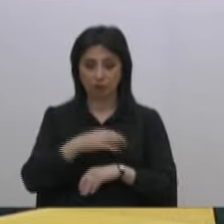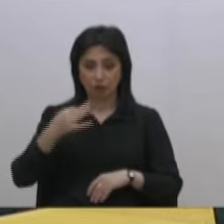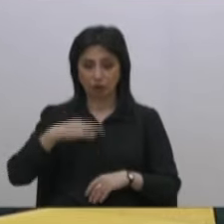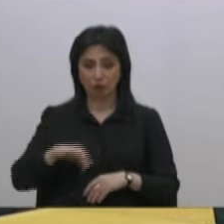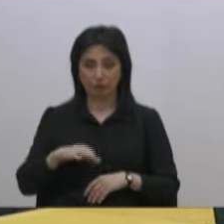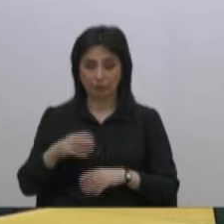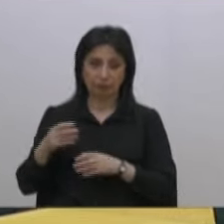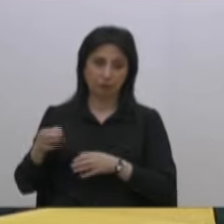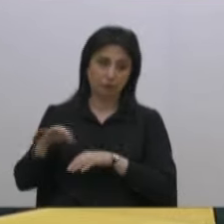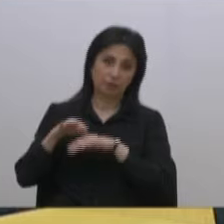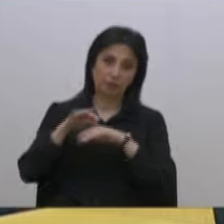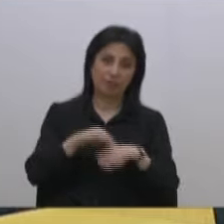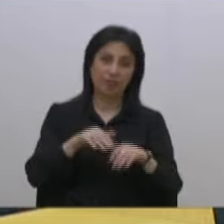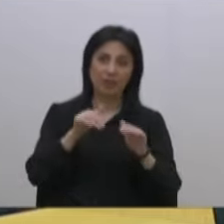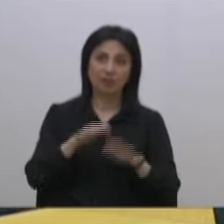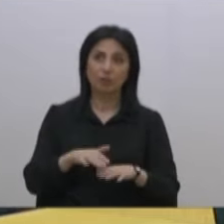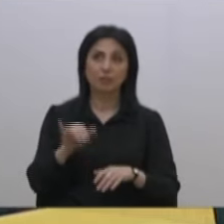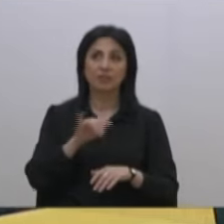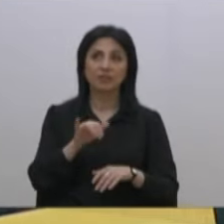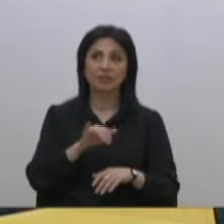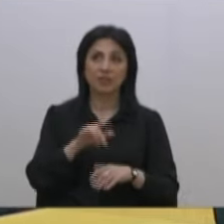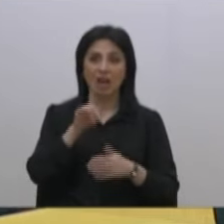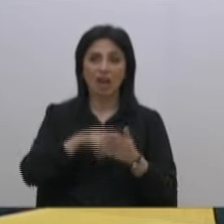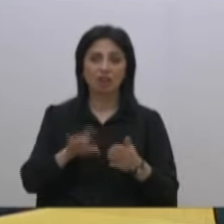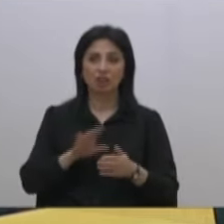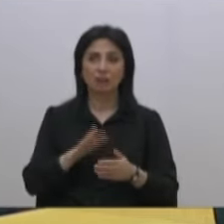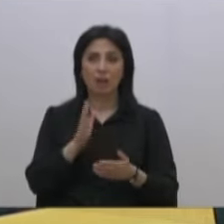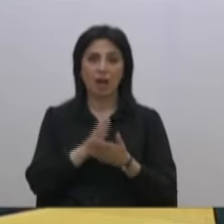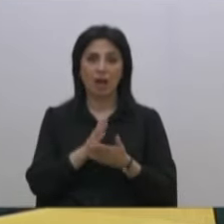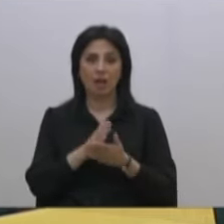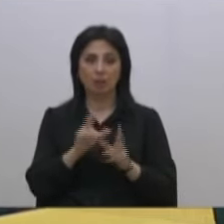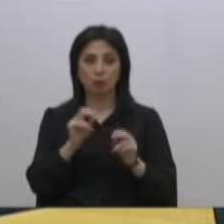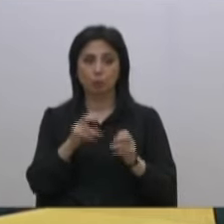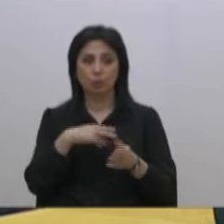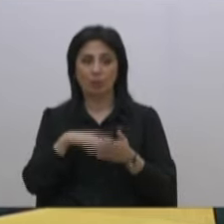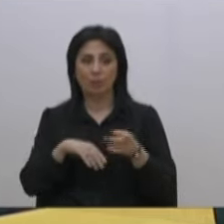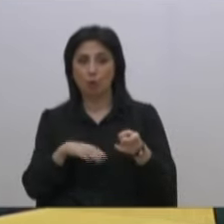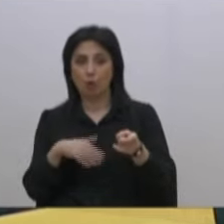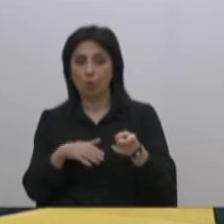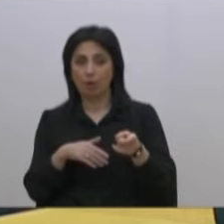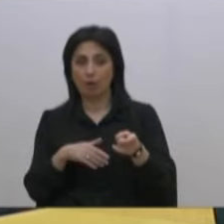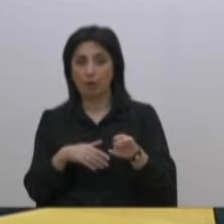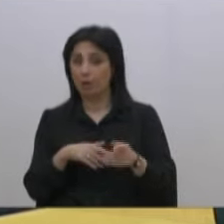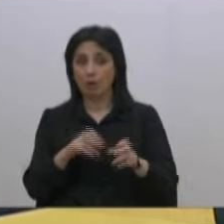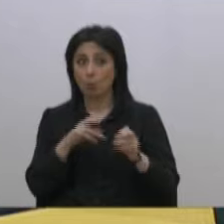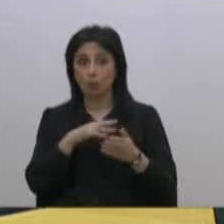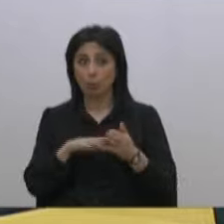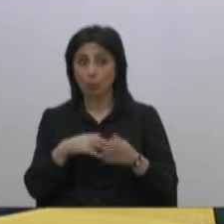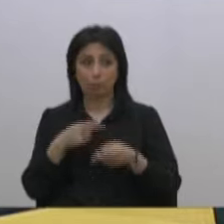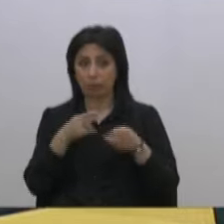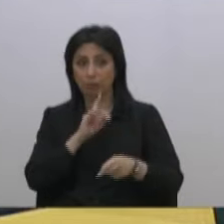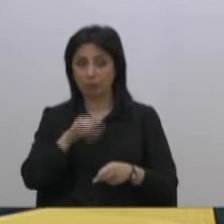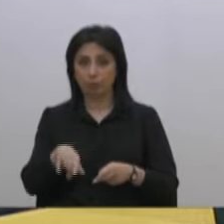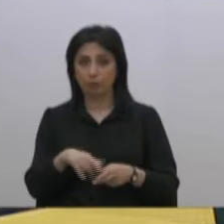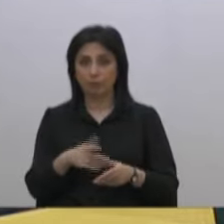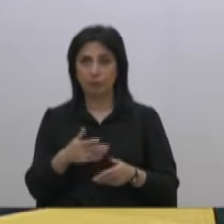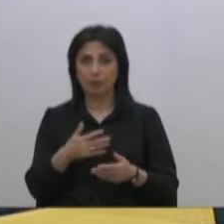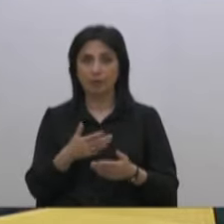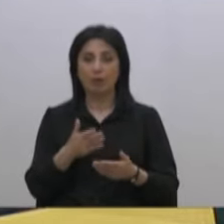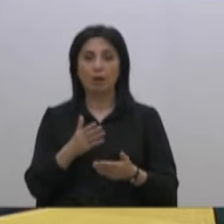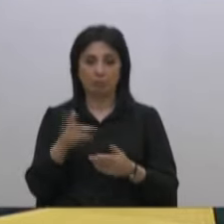შვილების ჩაყვანის გადაწყვეტილებას, სადაც არ ჯერა, რომ არის უსაფრთხოება, არ ჯერა, რომ არის მეტი ინფრასტრუქტურა, არის